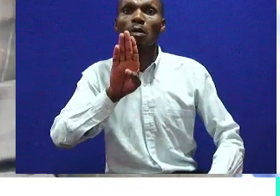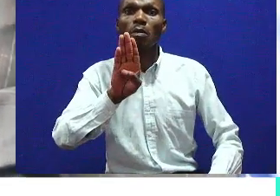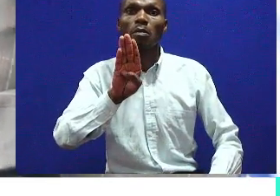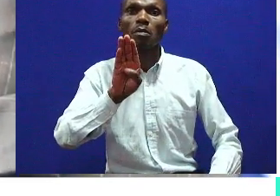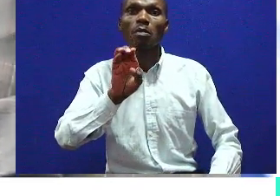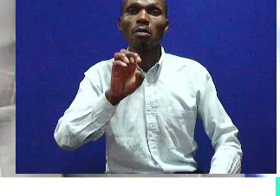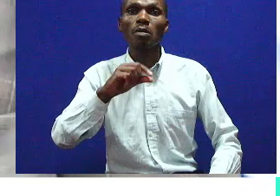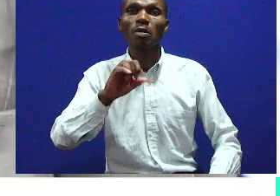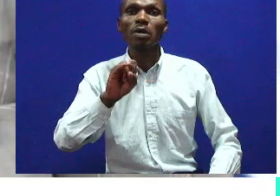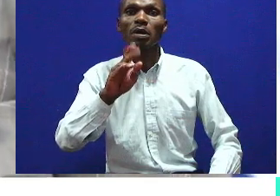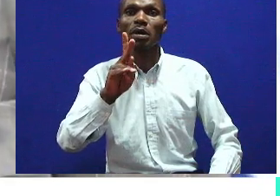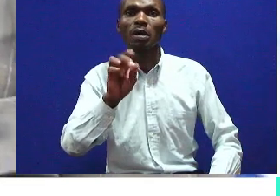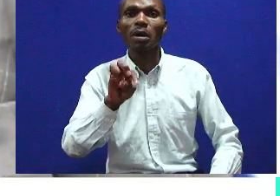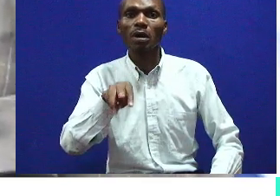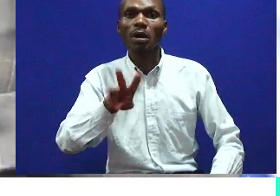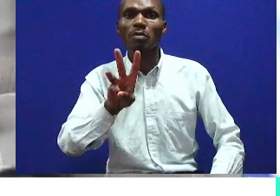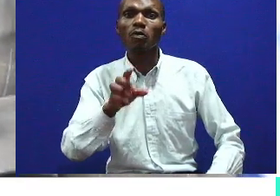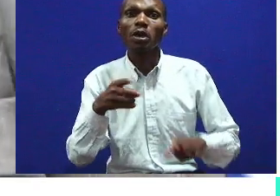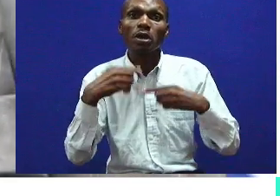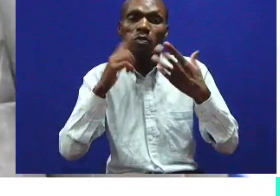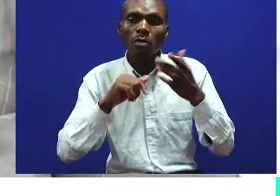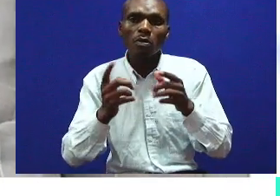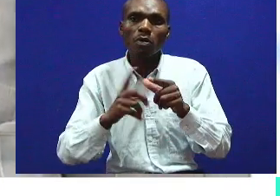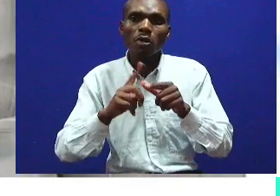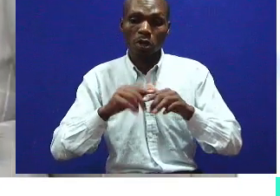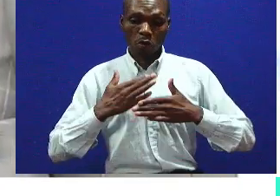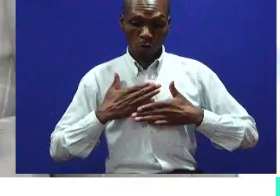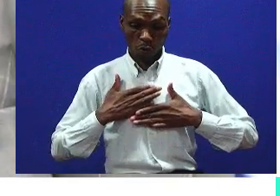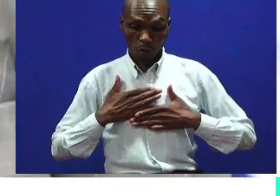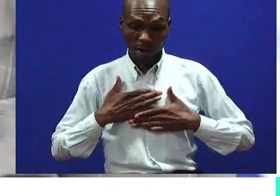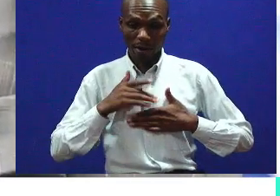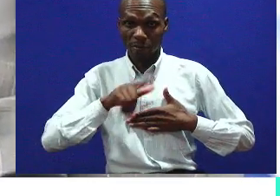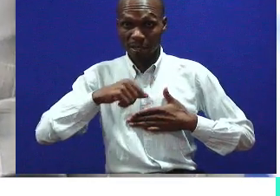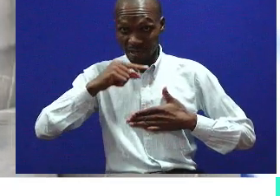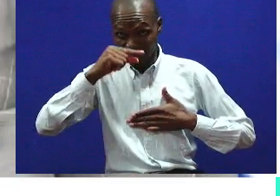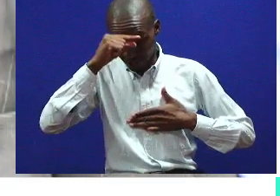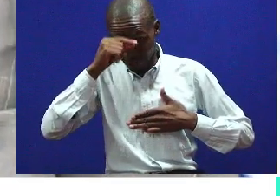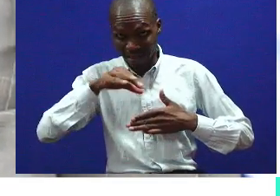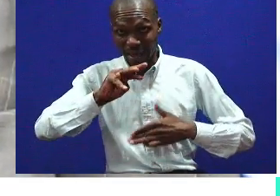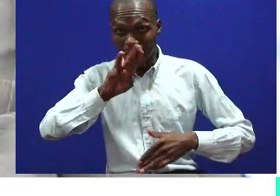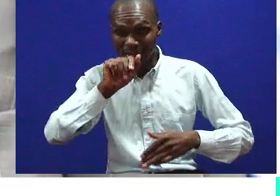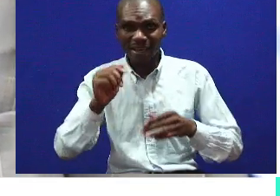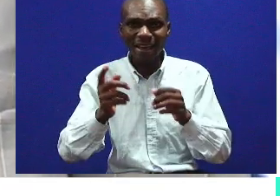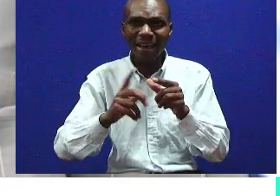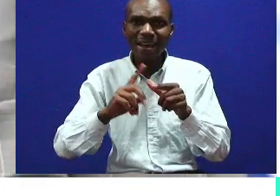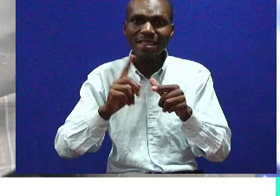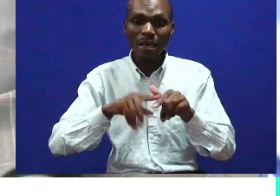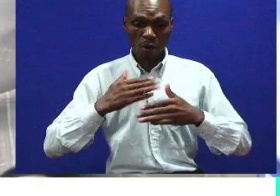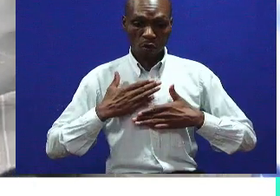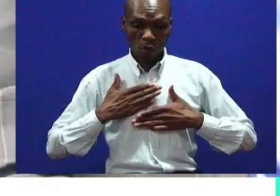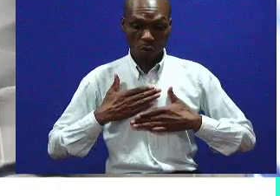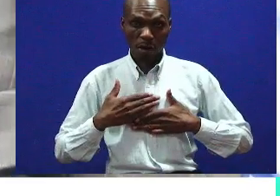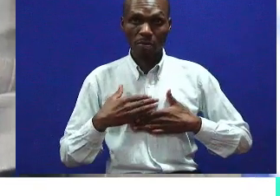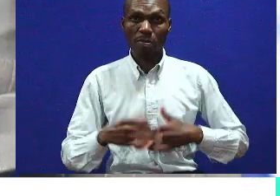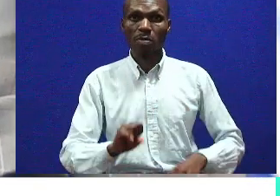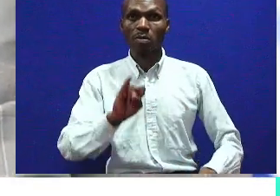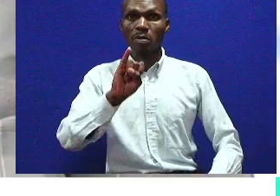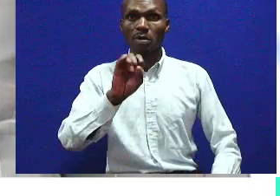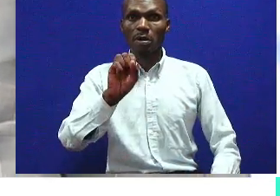ward tumesema hivi mheshimiwa wetu ambao ni MCA wetu anaitwa honorable Ishmael